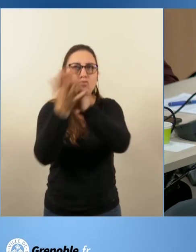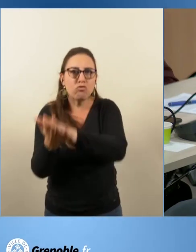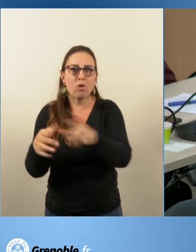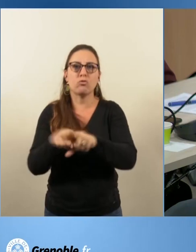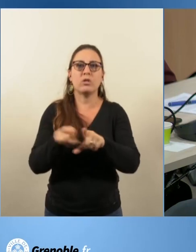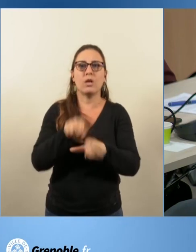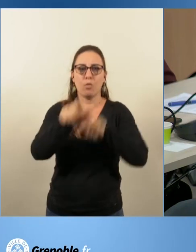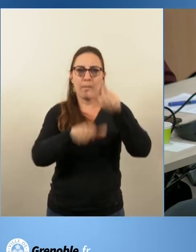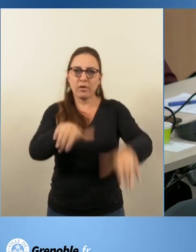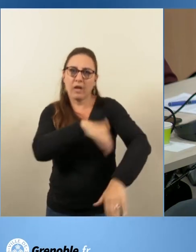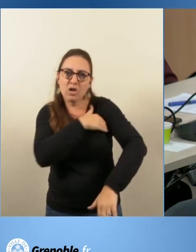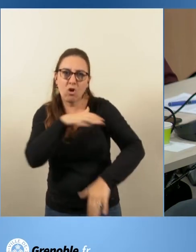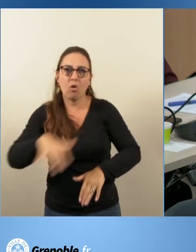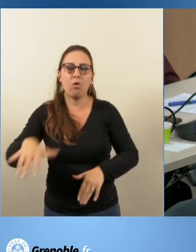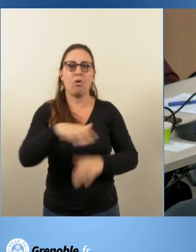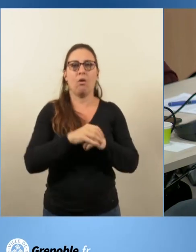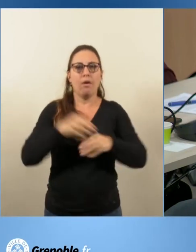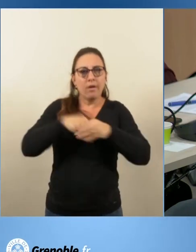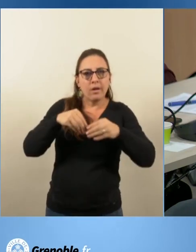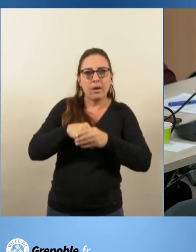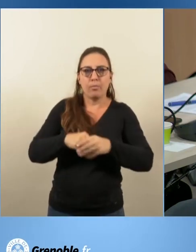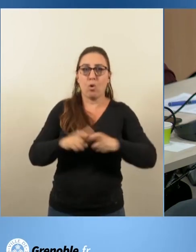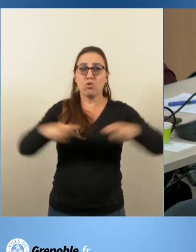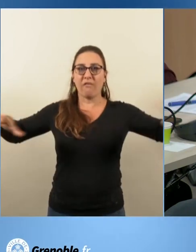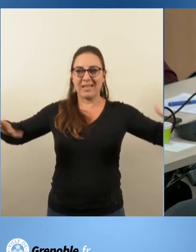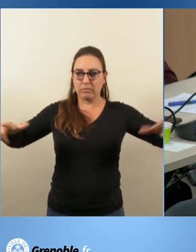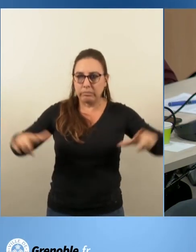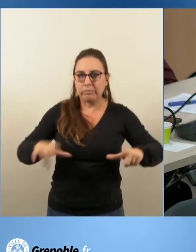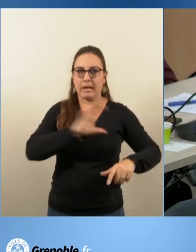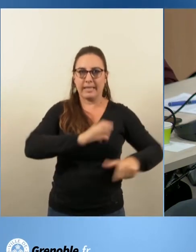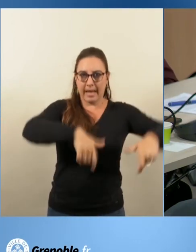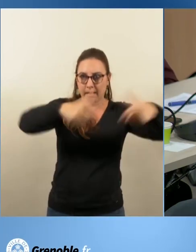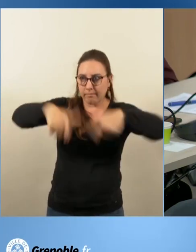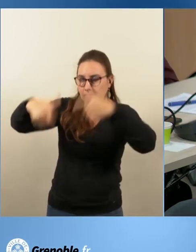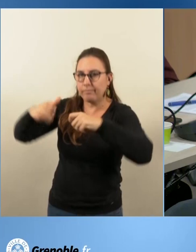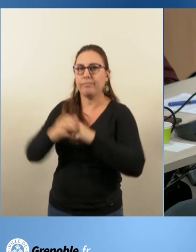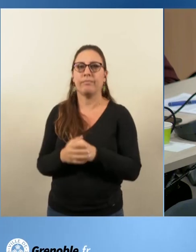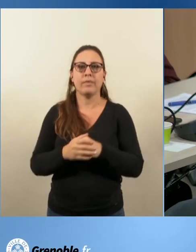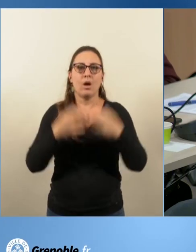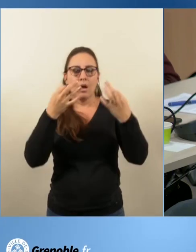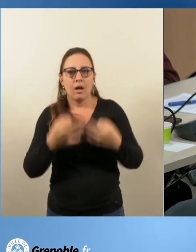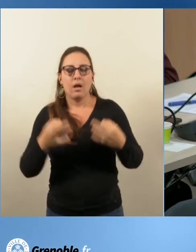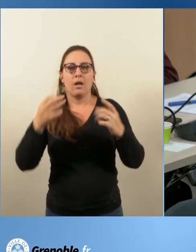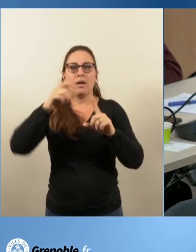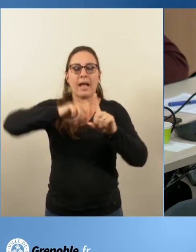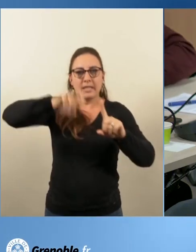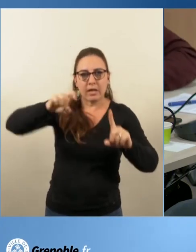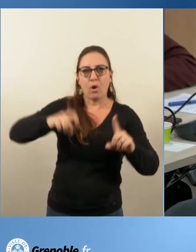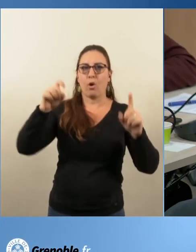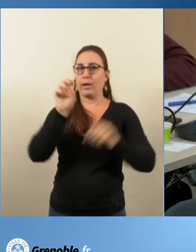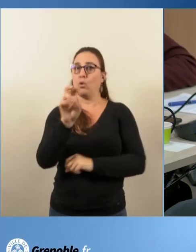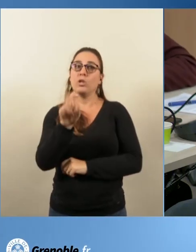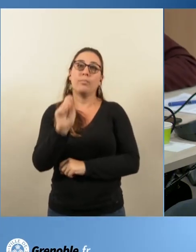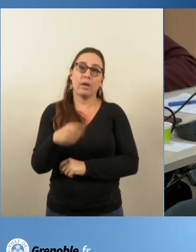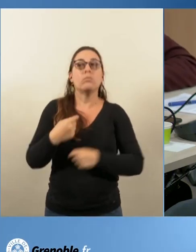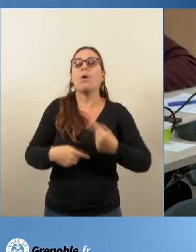la collectivité la rationalisation des surfaces du patrimoine immobilier la comptabilité écologique et indicateur bien des